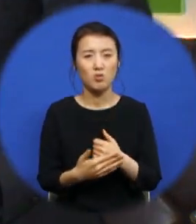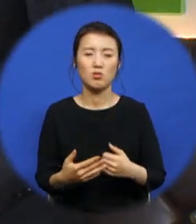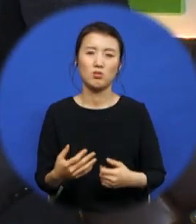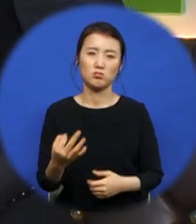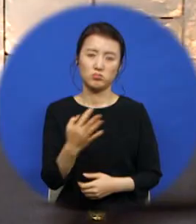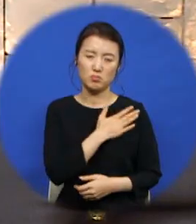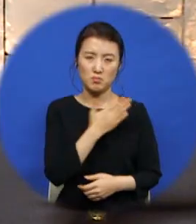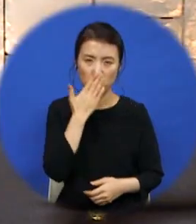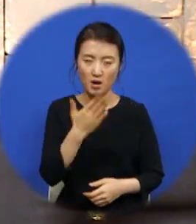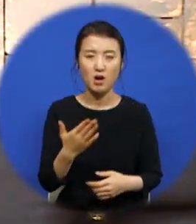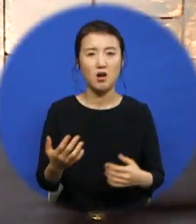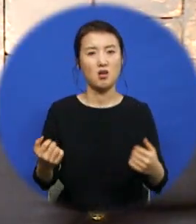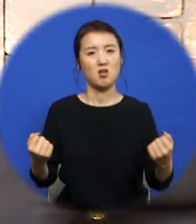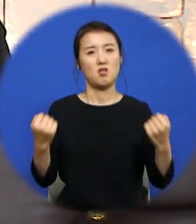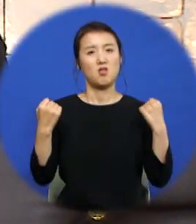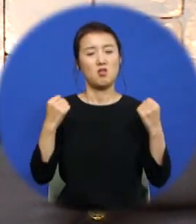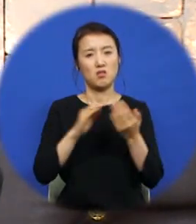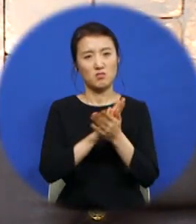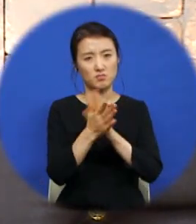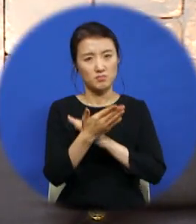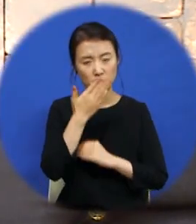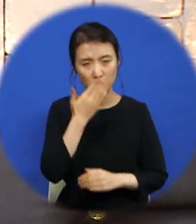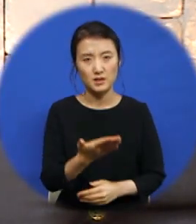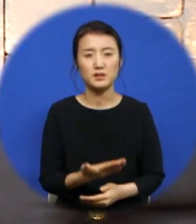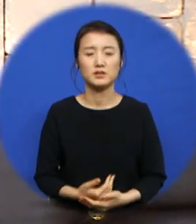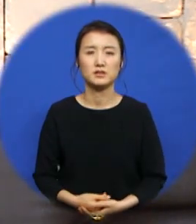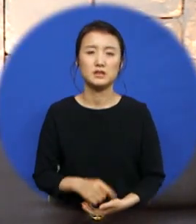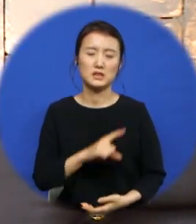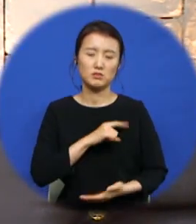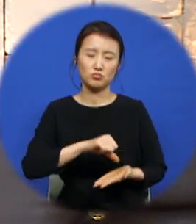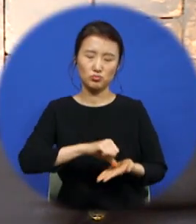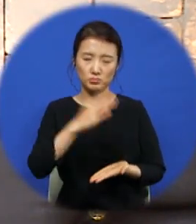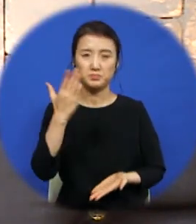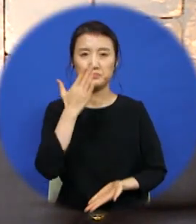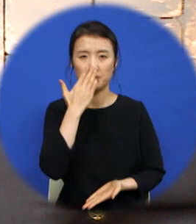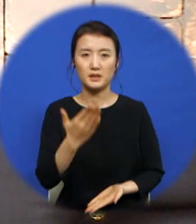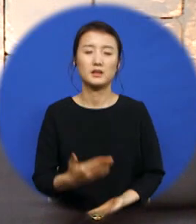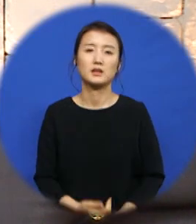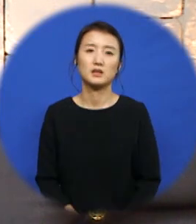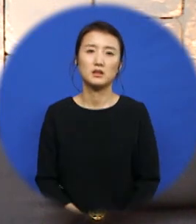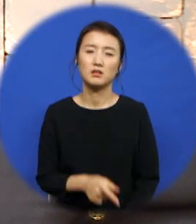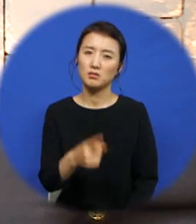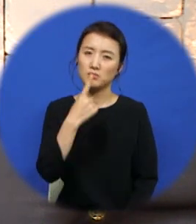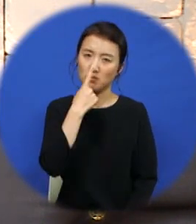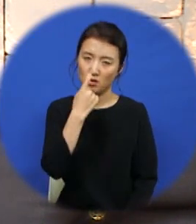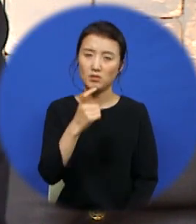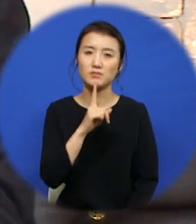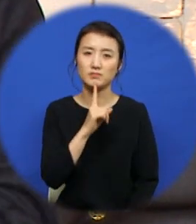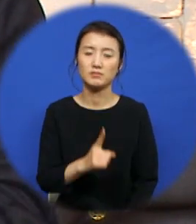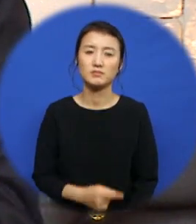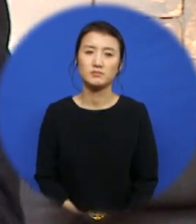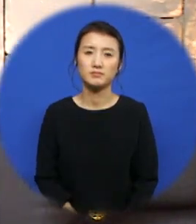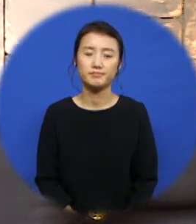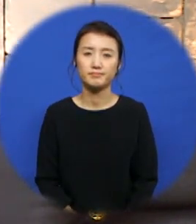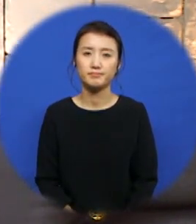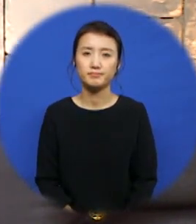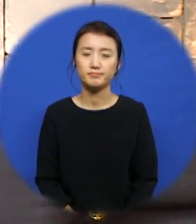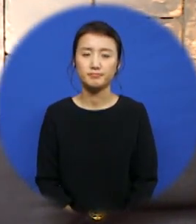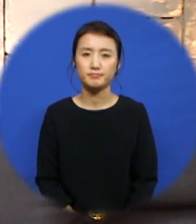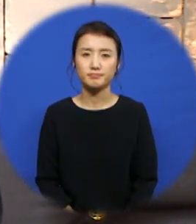명성 도모할 수 있다 만들어 낼 수 있답니다 여러분 참말 멋지죠 예 우리는